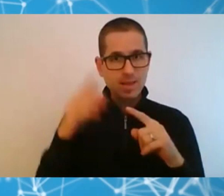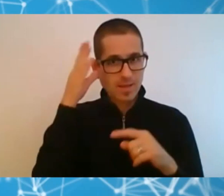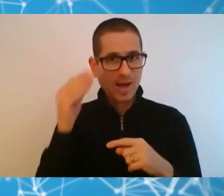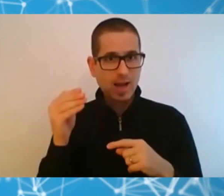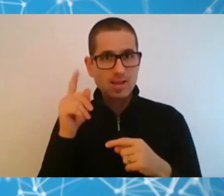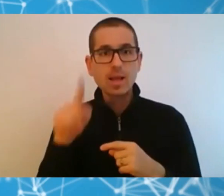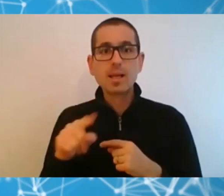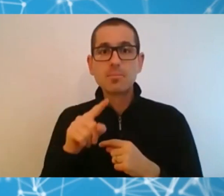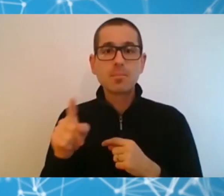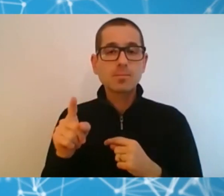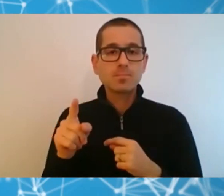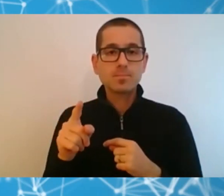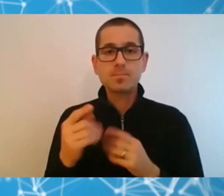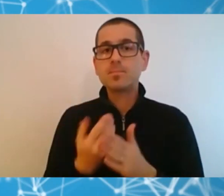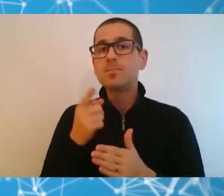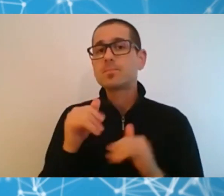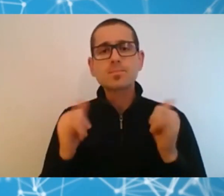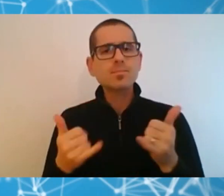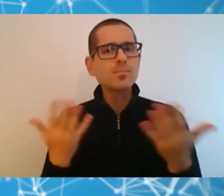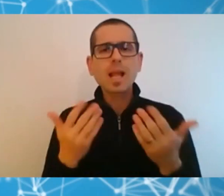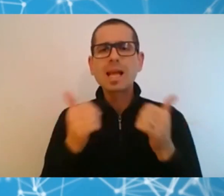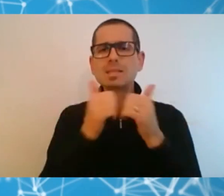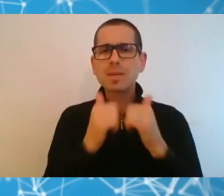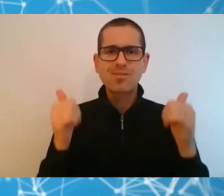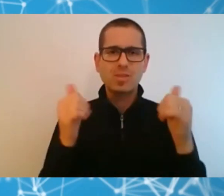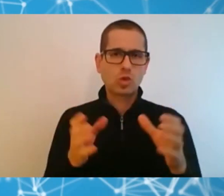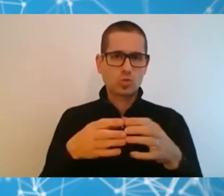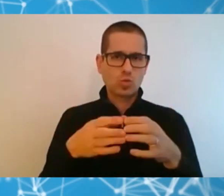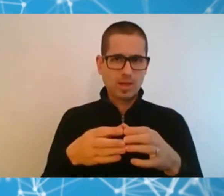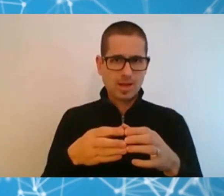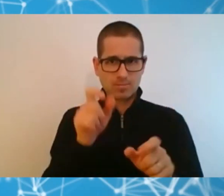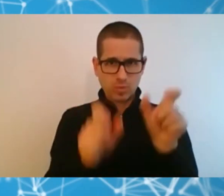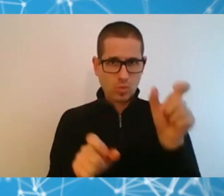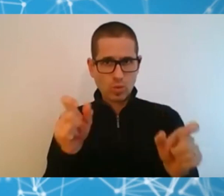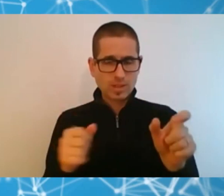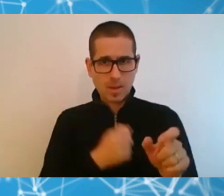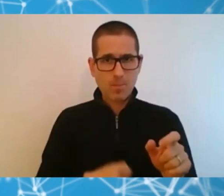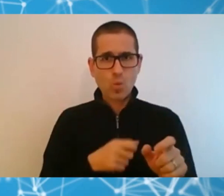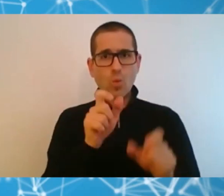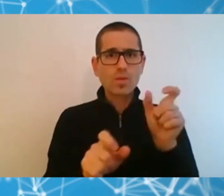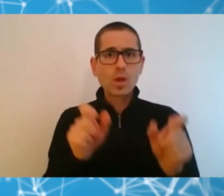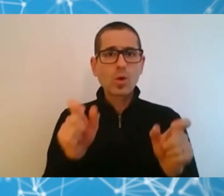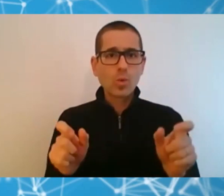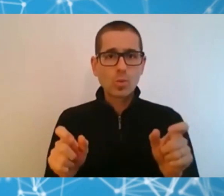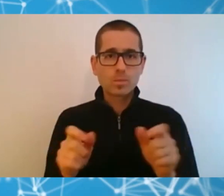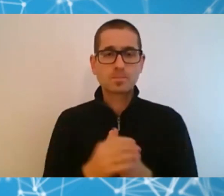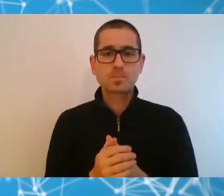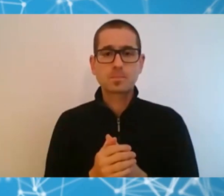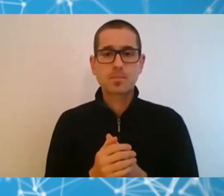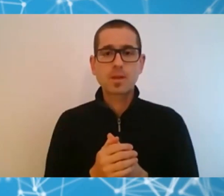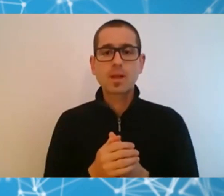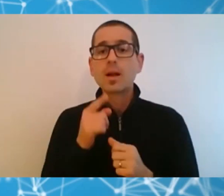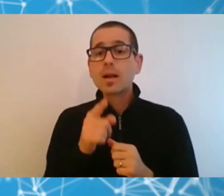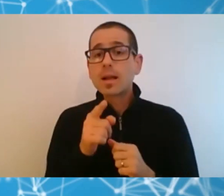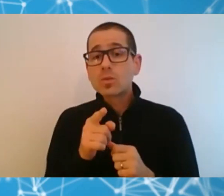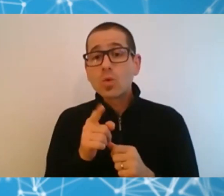In zato je pač to ena specifična skupina pacientov, ki od tega nekaj pridobi. To, kar smo